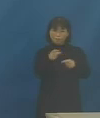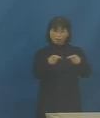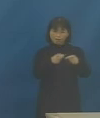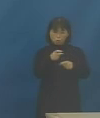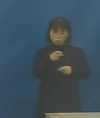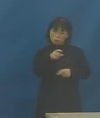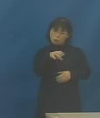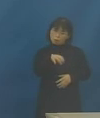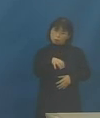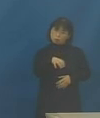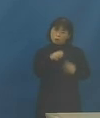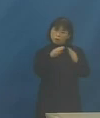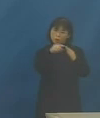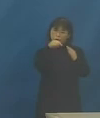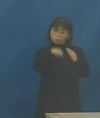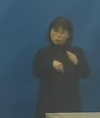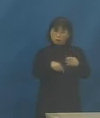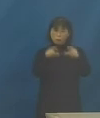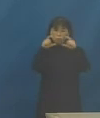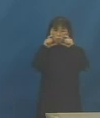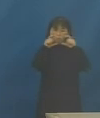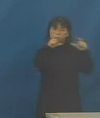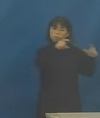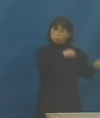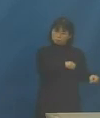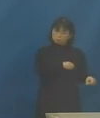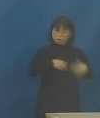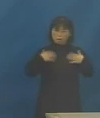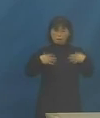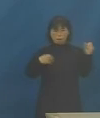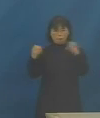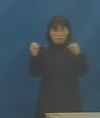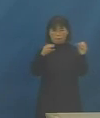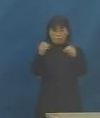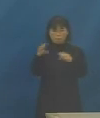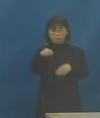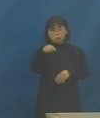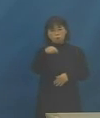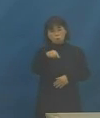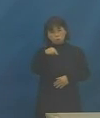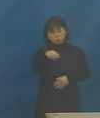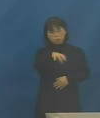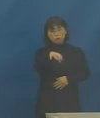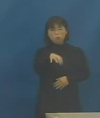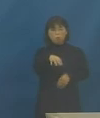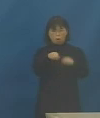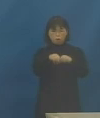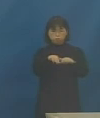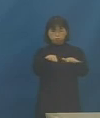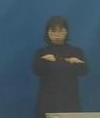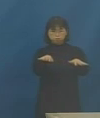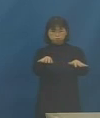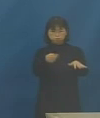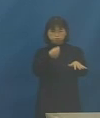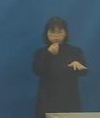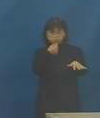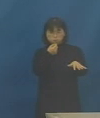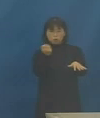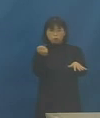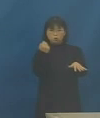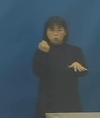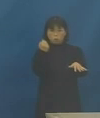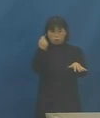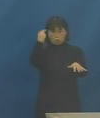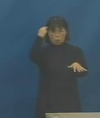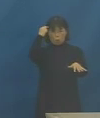家の中で皆さんマスク外してワイワイやるとでこういうところこそ本日は広がる可能性があの高い